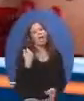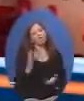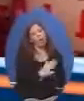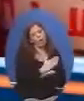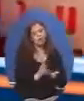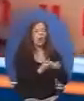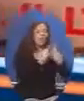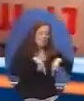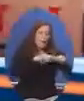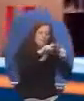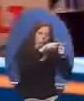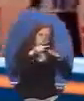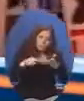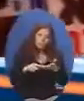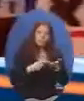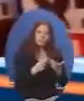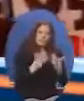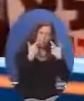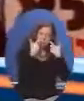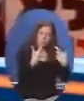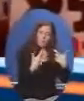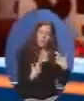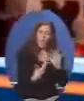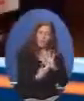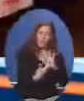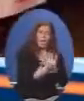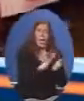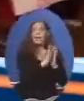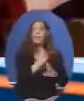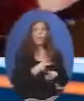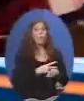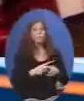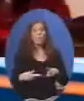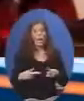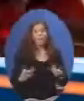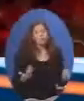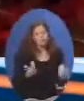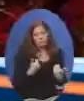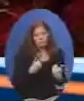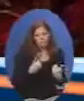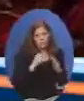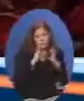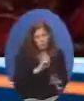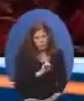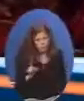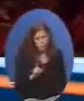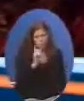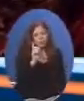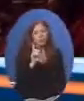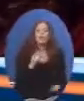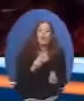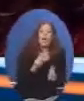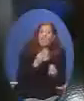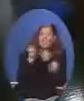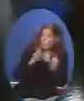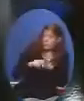על ידי ועדה ועל ידי פיקוח ובקרה. עכשיו, האם הכל מושלם? אני בין אלה שטוענים שלא, וצריך להיות הרבה יותר אז